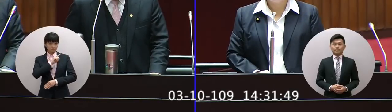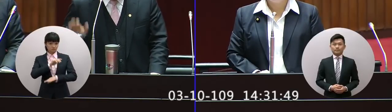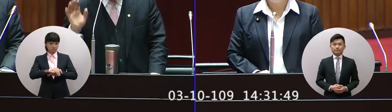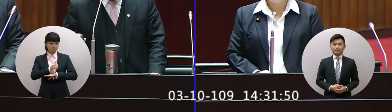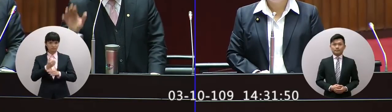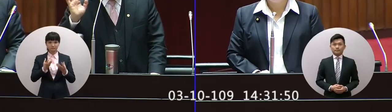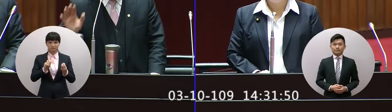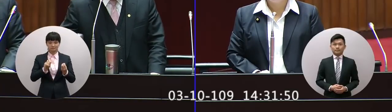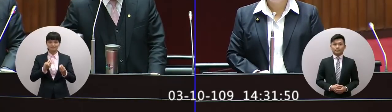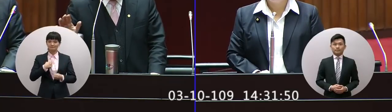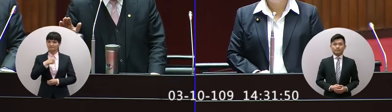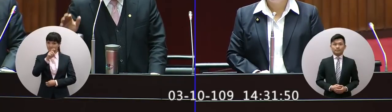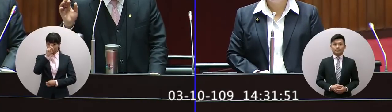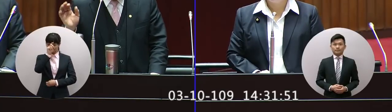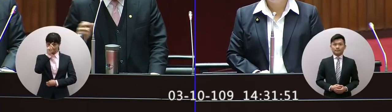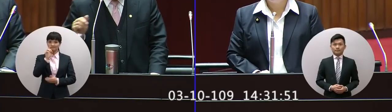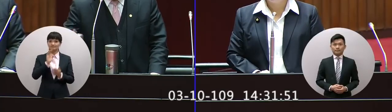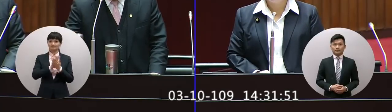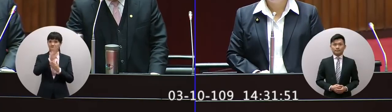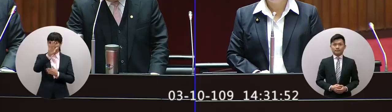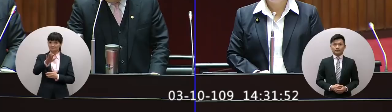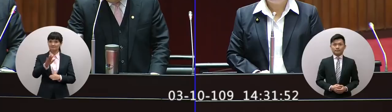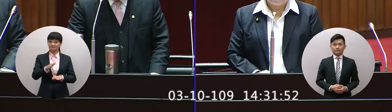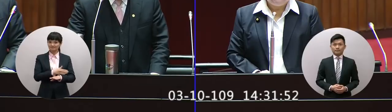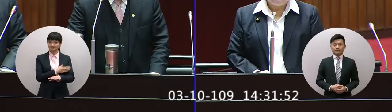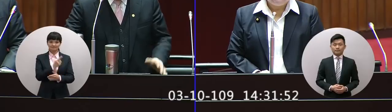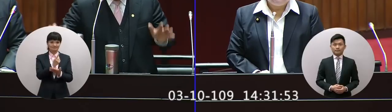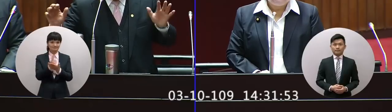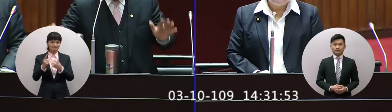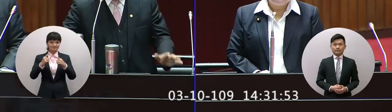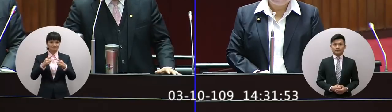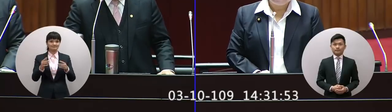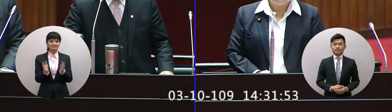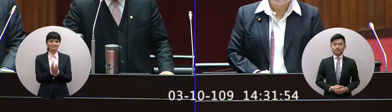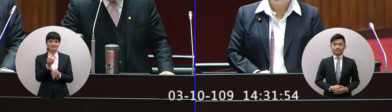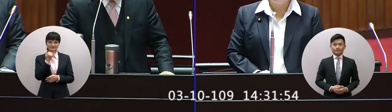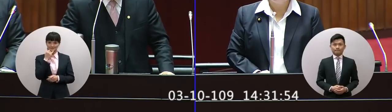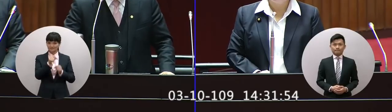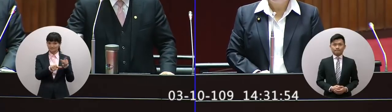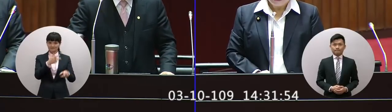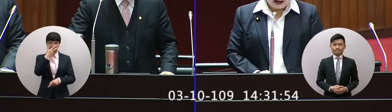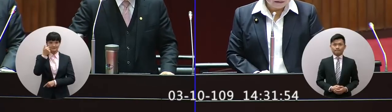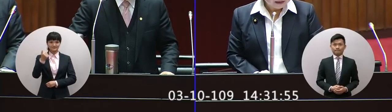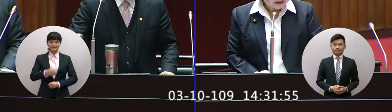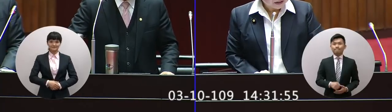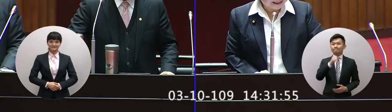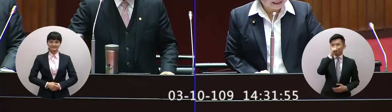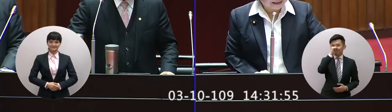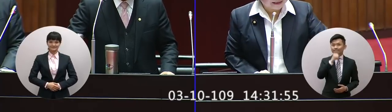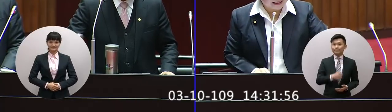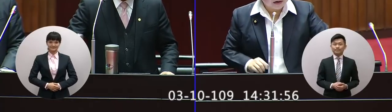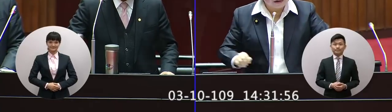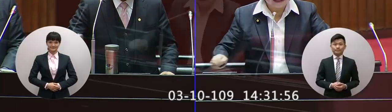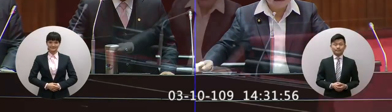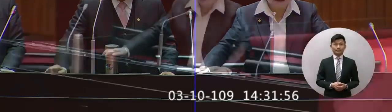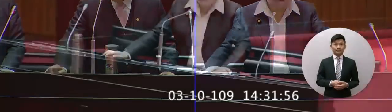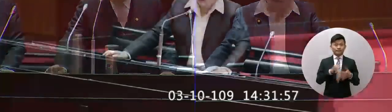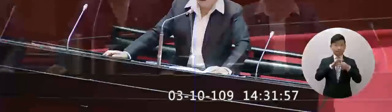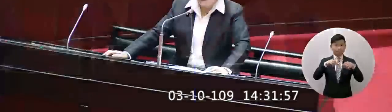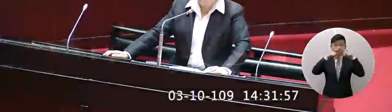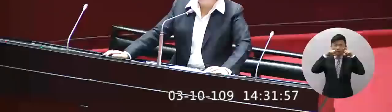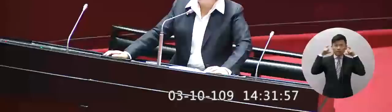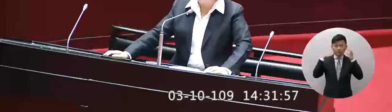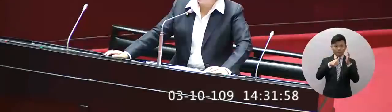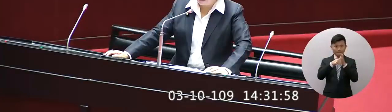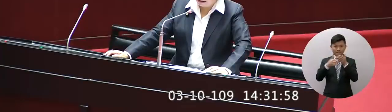之就希望上路后都能大家更方便的买得到。 好，所以因此呢，口罩实